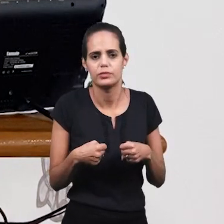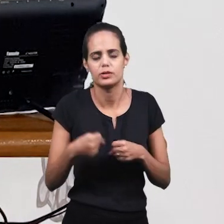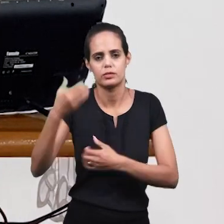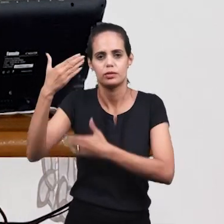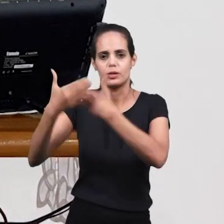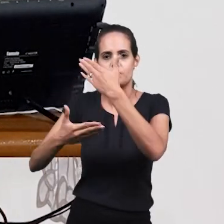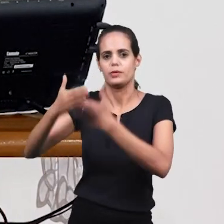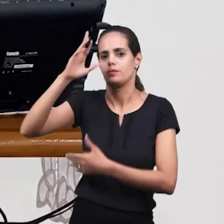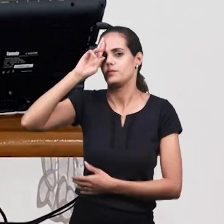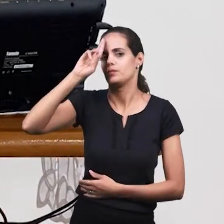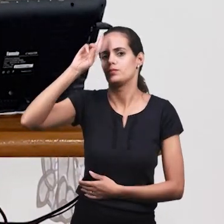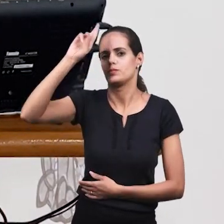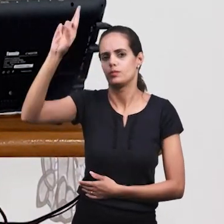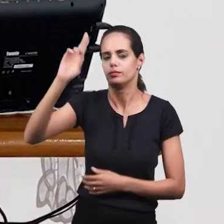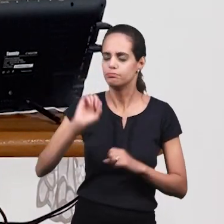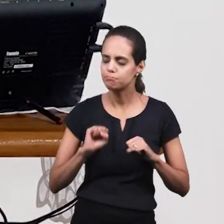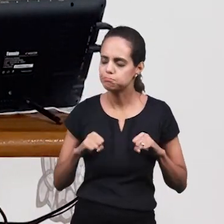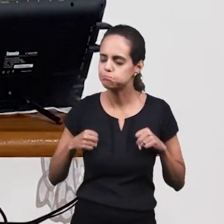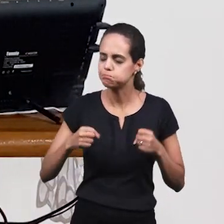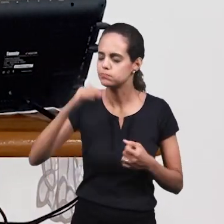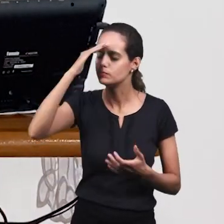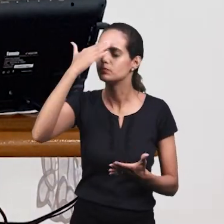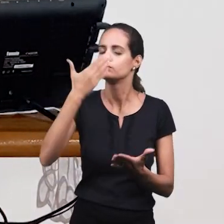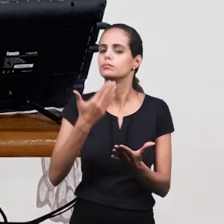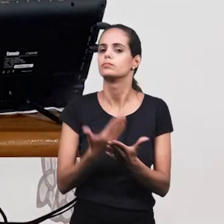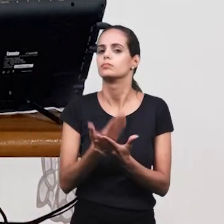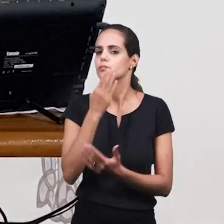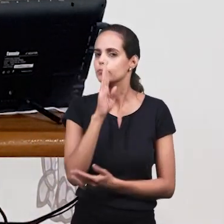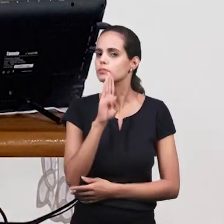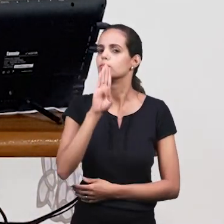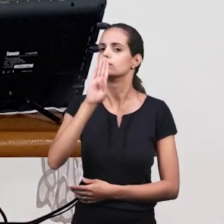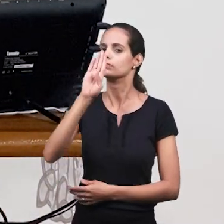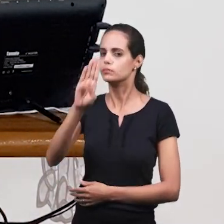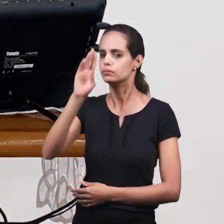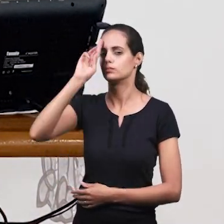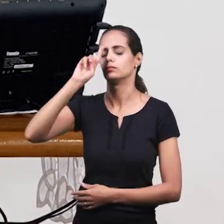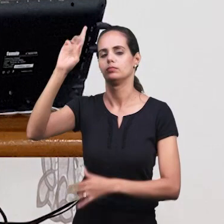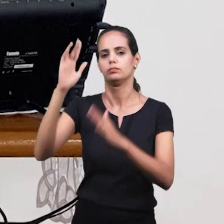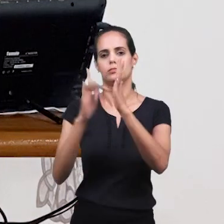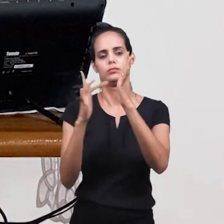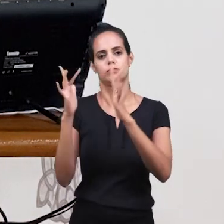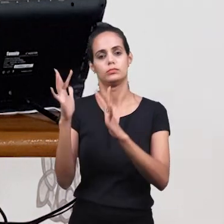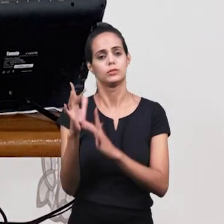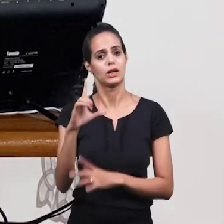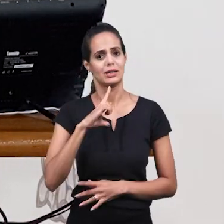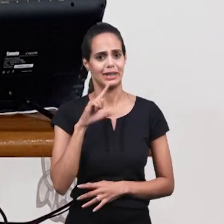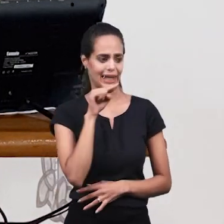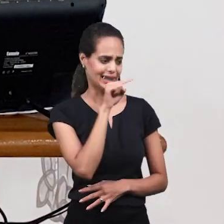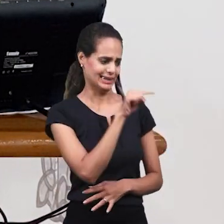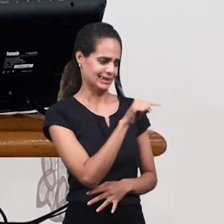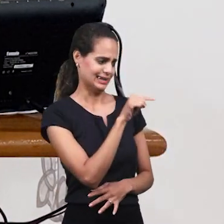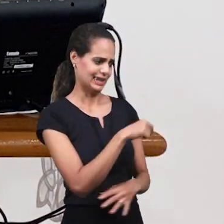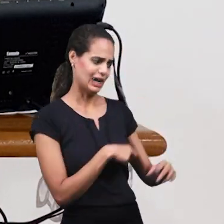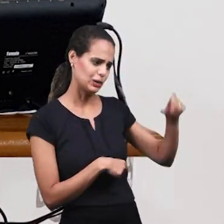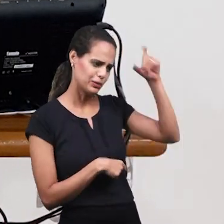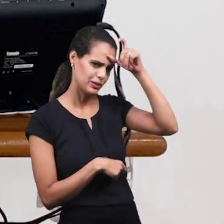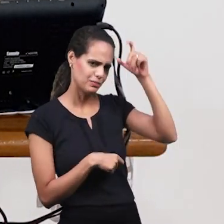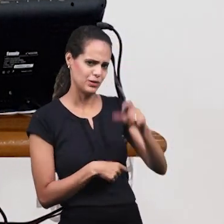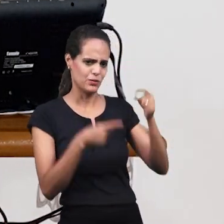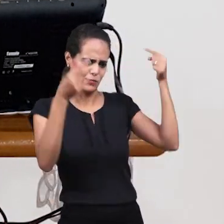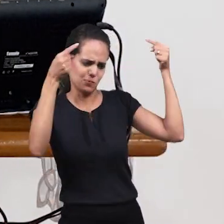Seigneur Jésus. Il y a une œuvre d'opposition qui se lève en ce moment comme s'est levée à ce moment-là. Des